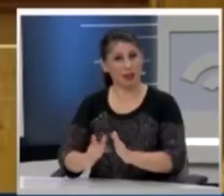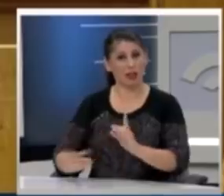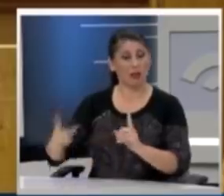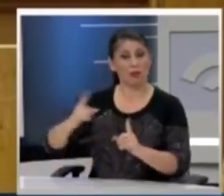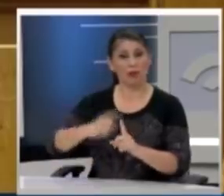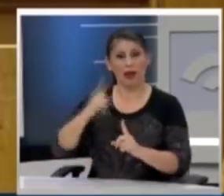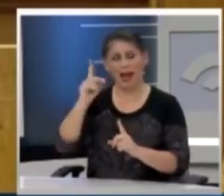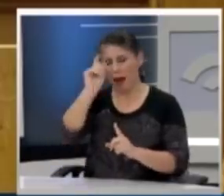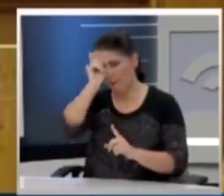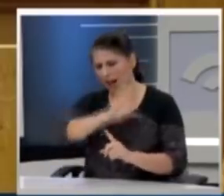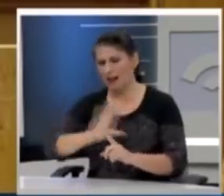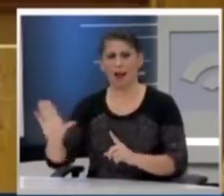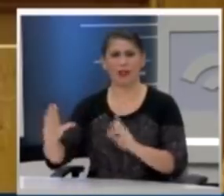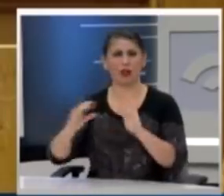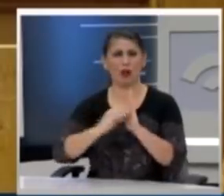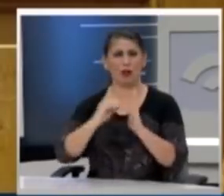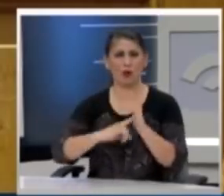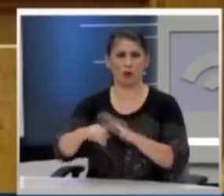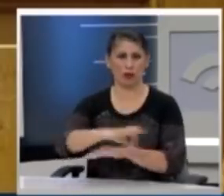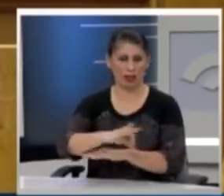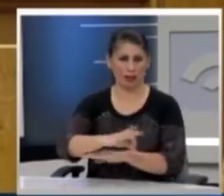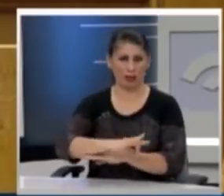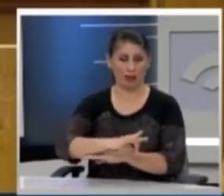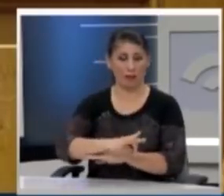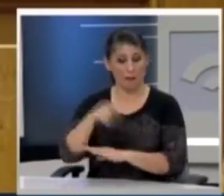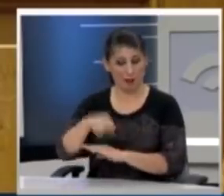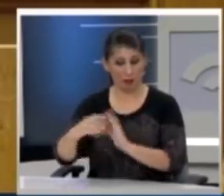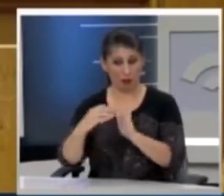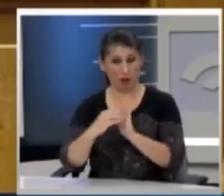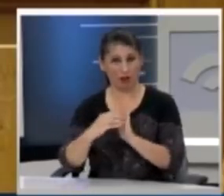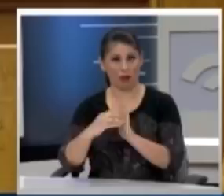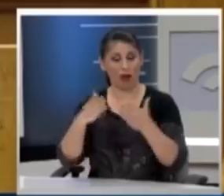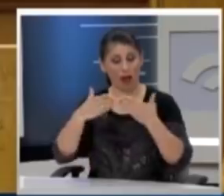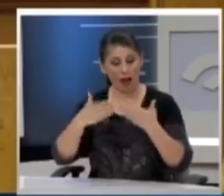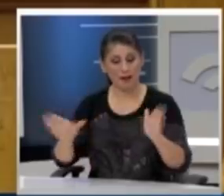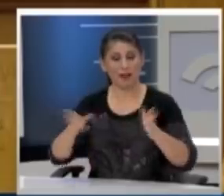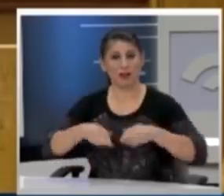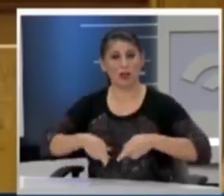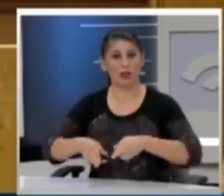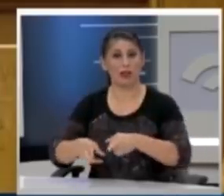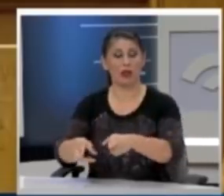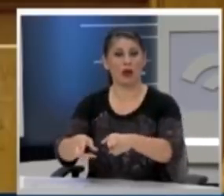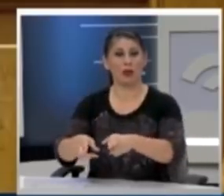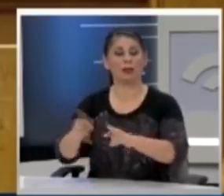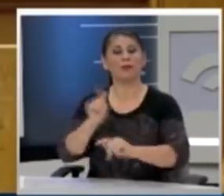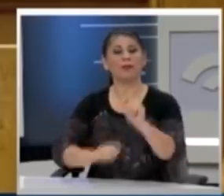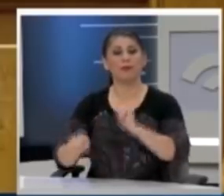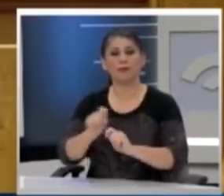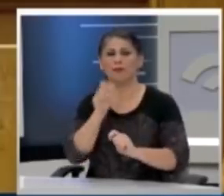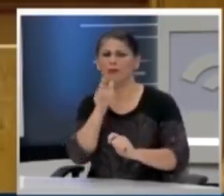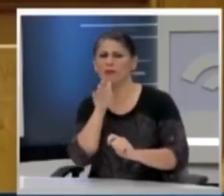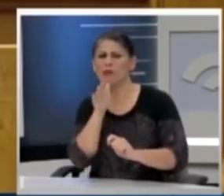πρόσθεση ενός απαράδεκτου άρθρου στο νομοσχέδιο με το οποίο ανοίγεται το δρόμο για να στηθούν